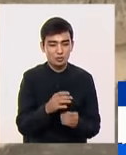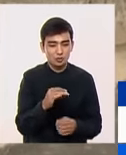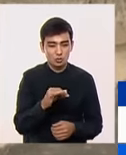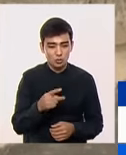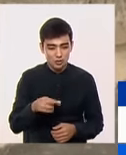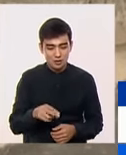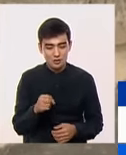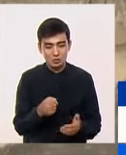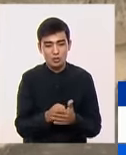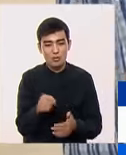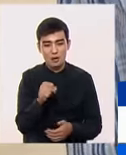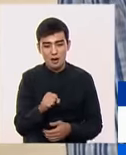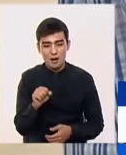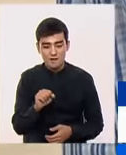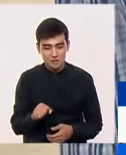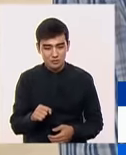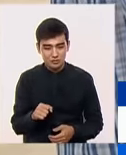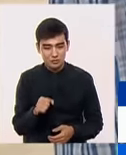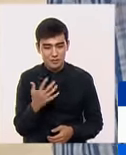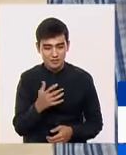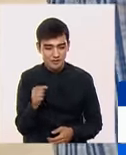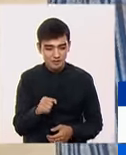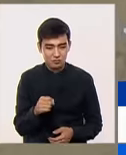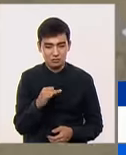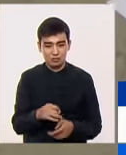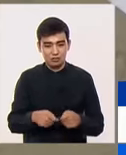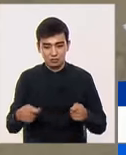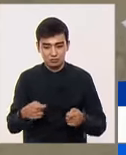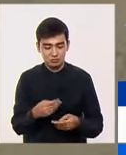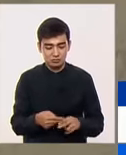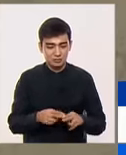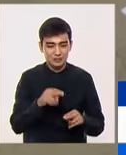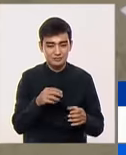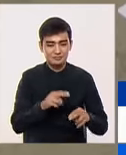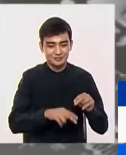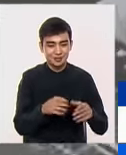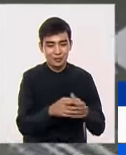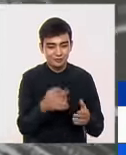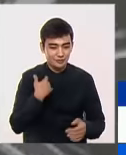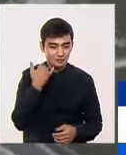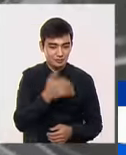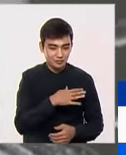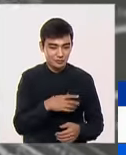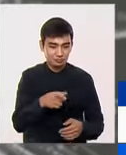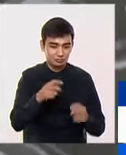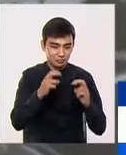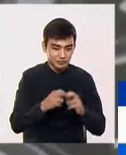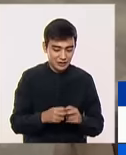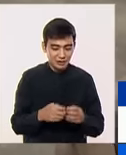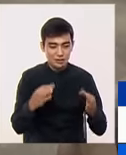июля до 5 августа мы вместе жителями позвонили строительную компанию спросили проводили ли геологические изыскания